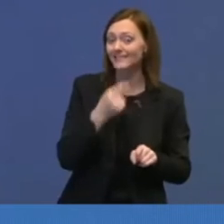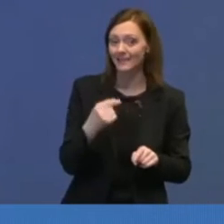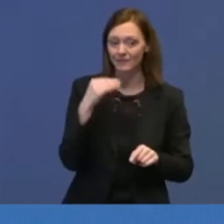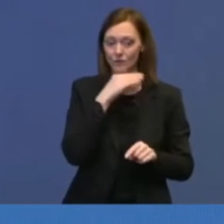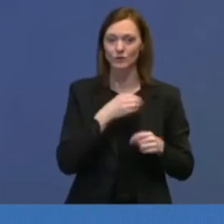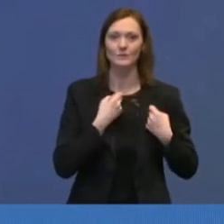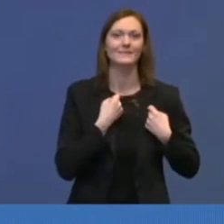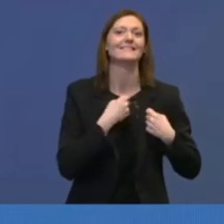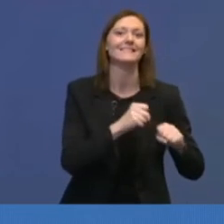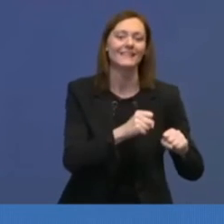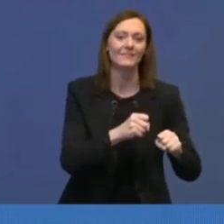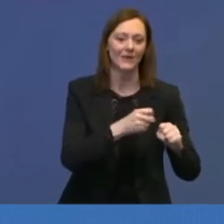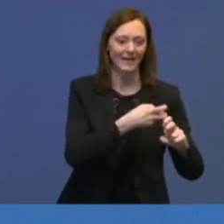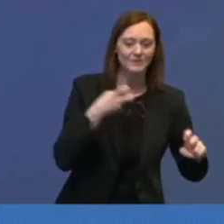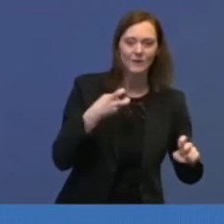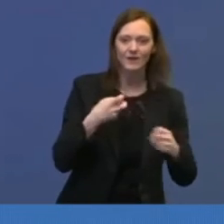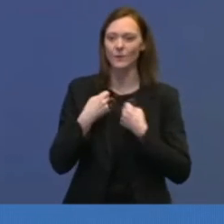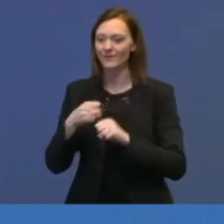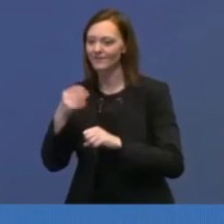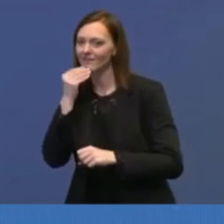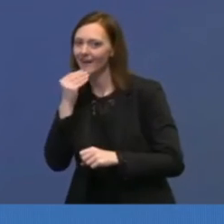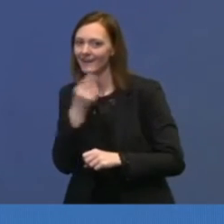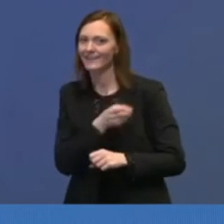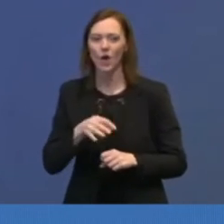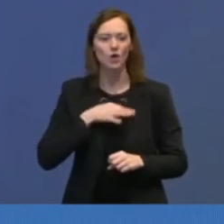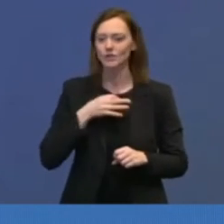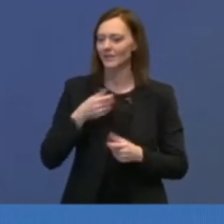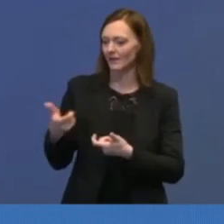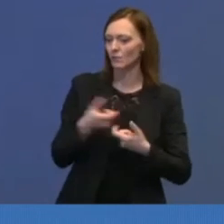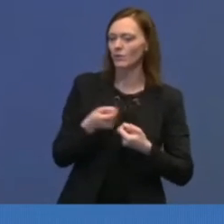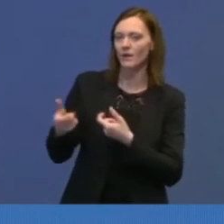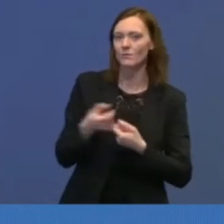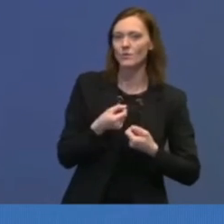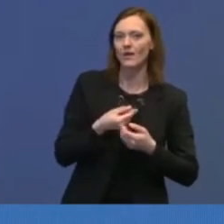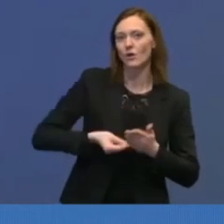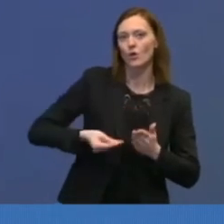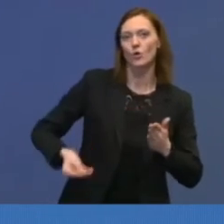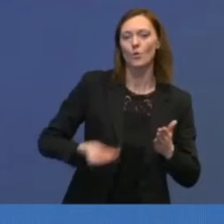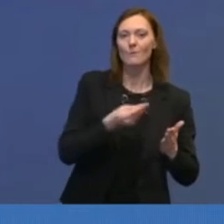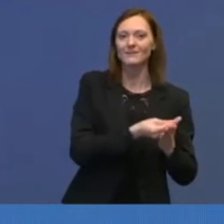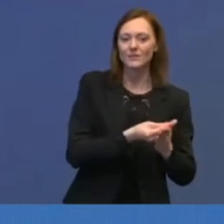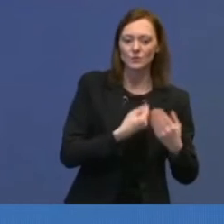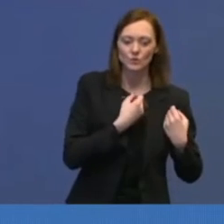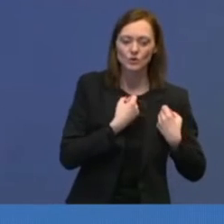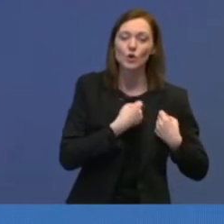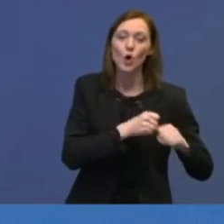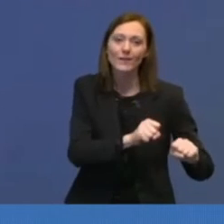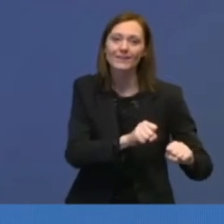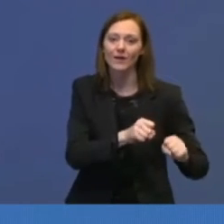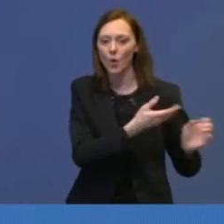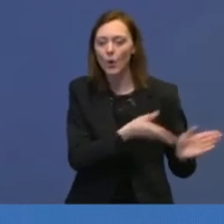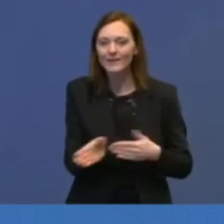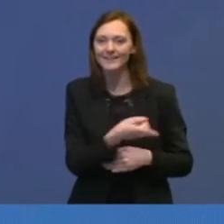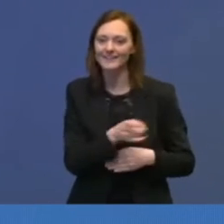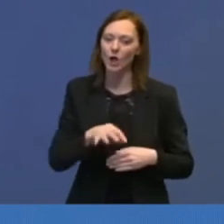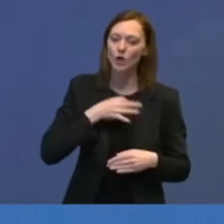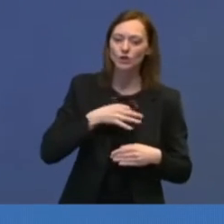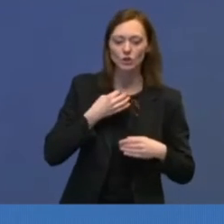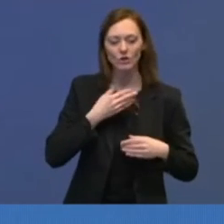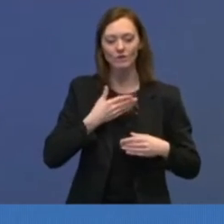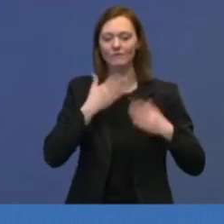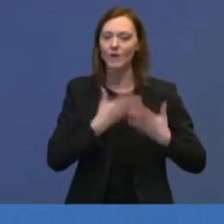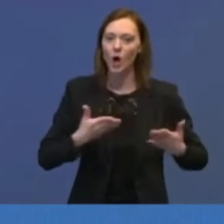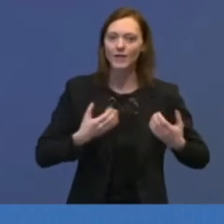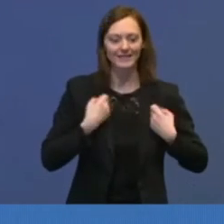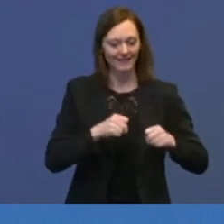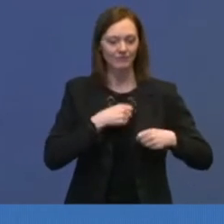inay kuno ladaan daqalaka blasi waxi rabaan inay daqalaha u kaswa guladdaad aya laqulmaan aya wadaigin iya maherada si aadiya u wataan